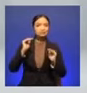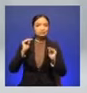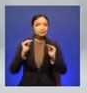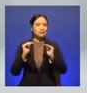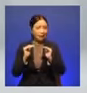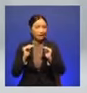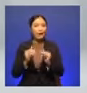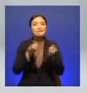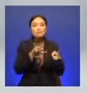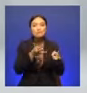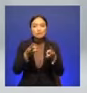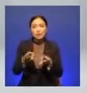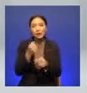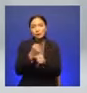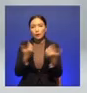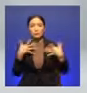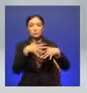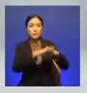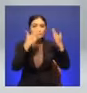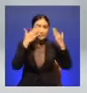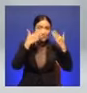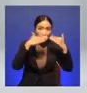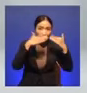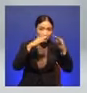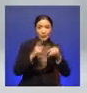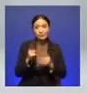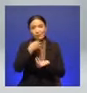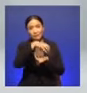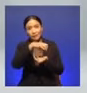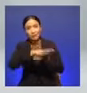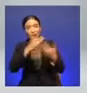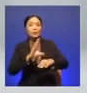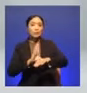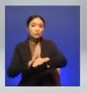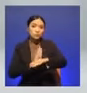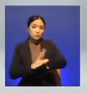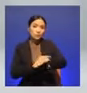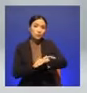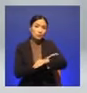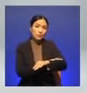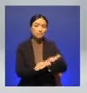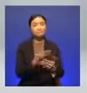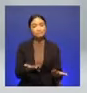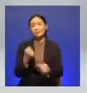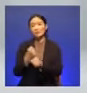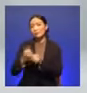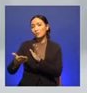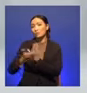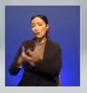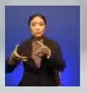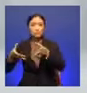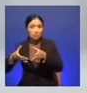รูปแบบการทำงานกับคนตาบอดที่พี่พูดถึงการนวดหรือว่าการทำงานกับกลุ่ม